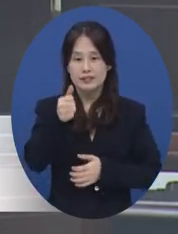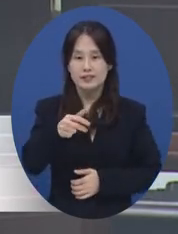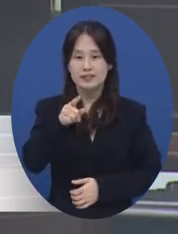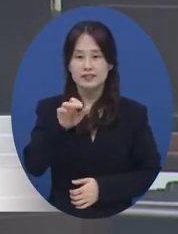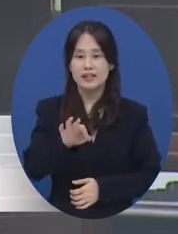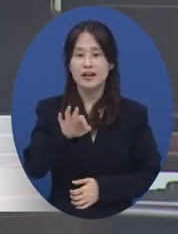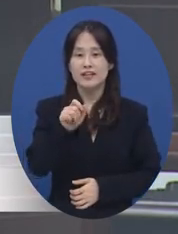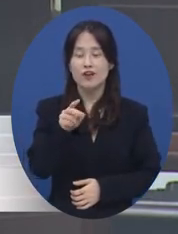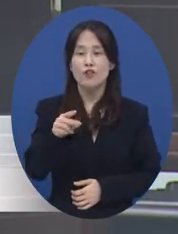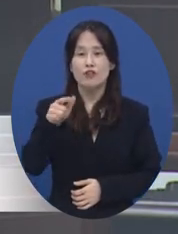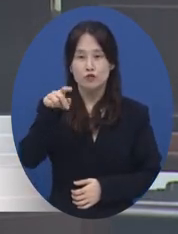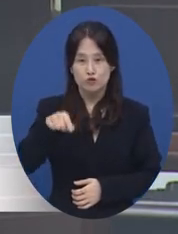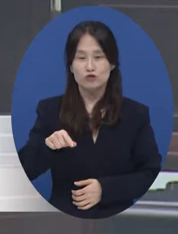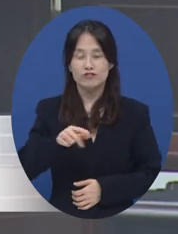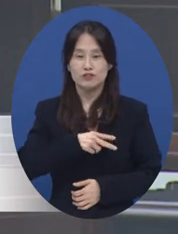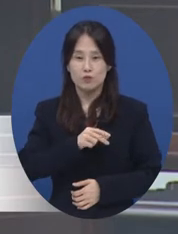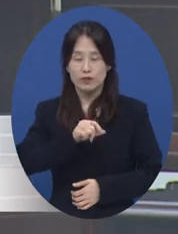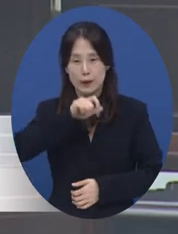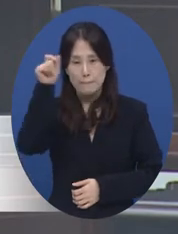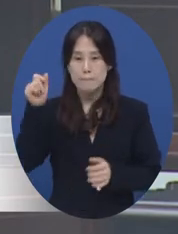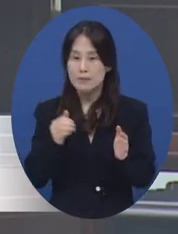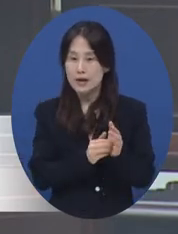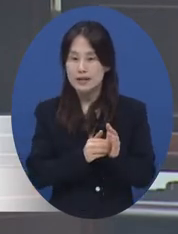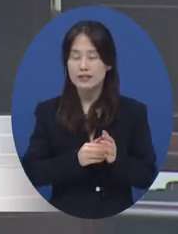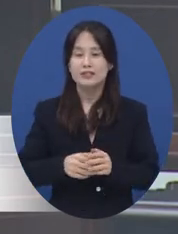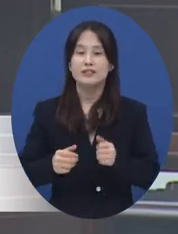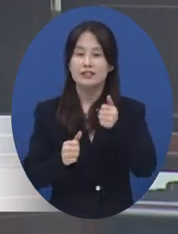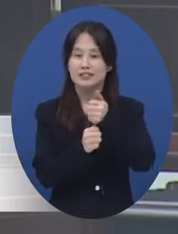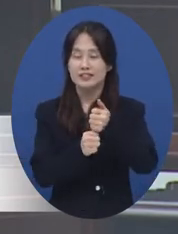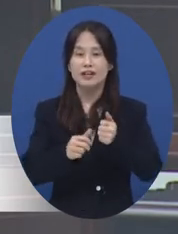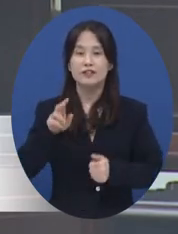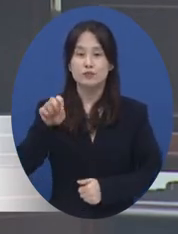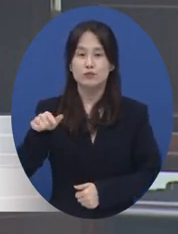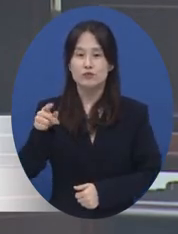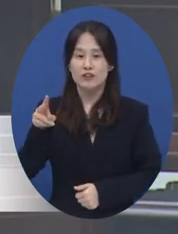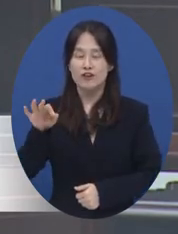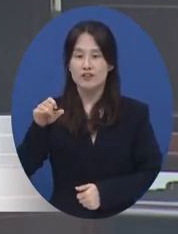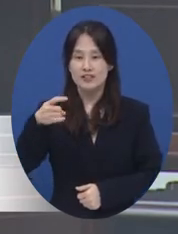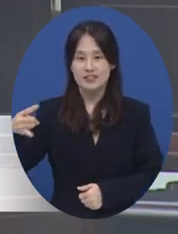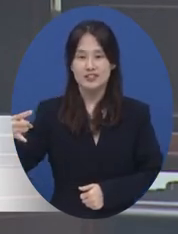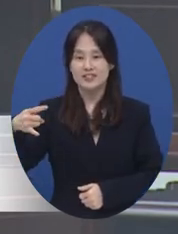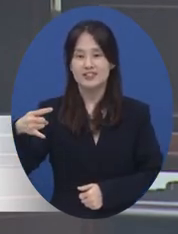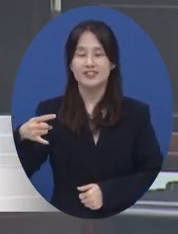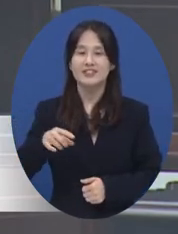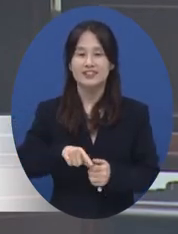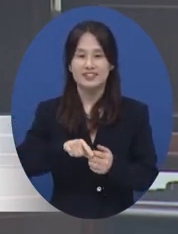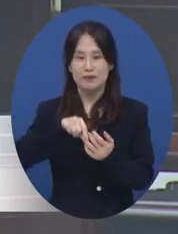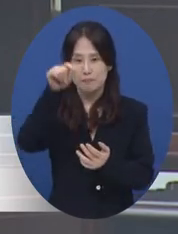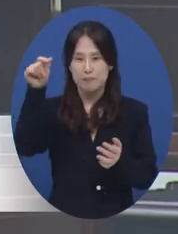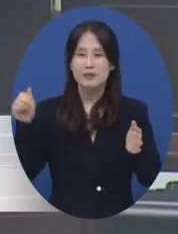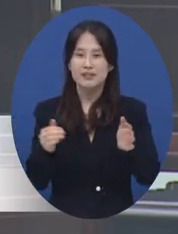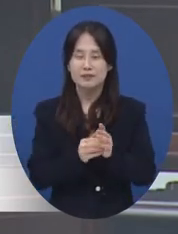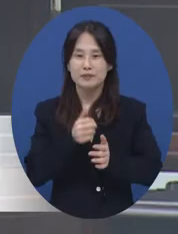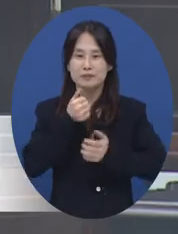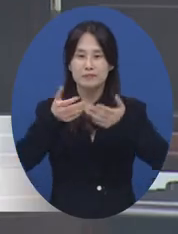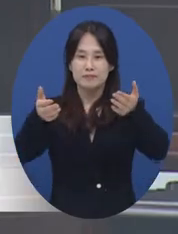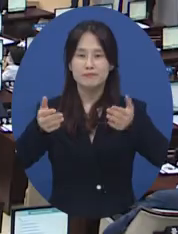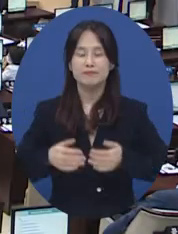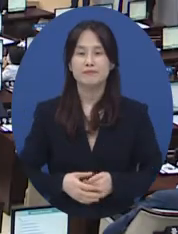당선됐고 부의장에 는 진용 복 의원과 문경 이 의원 이 뽑혔습니다 보도에 최창수 기자입니다